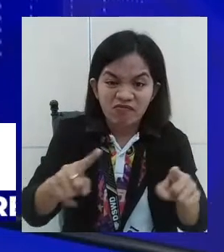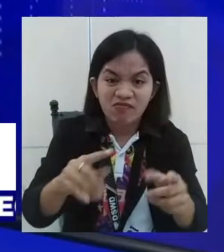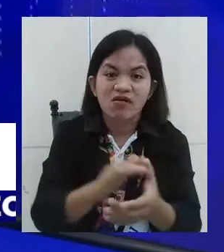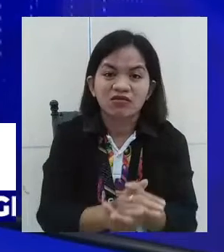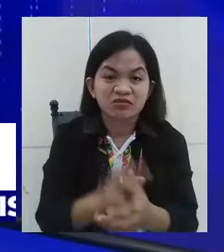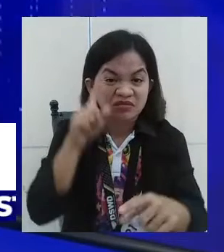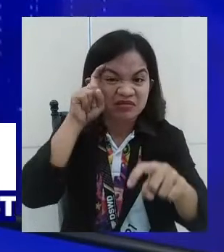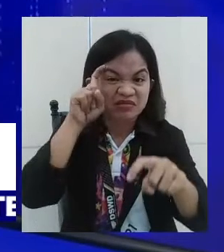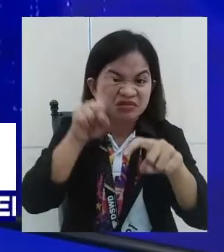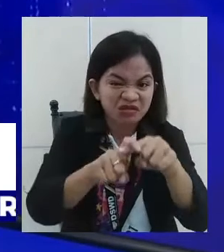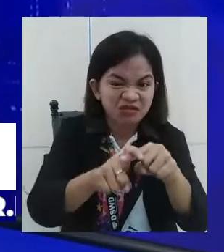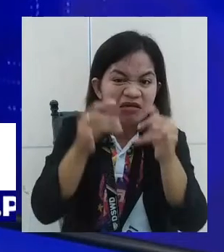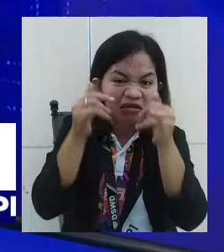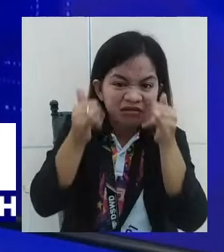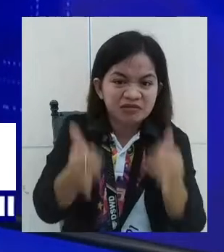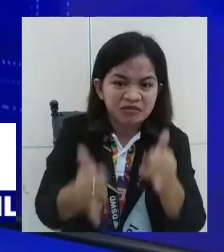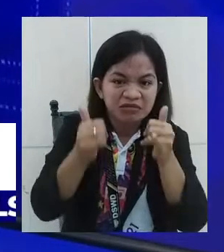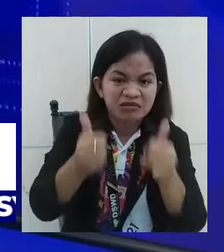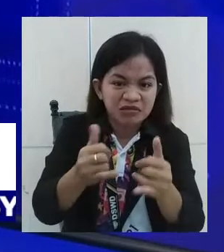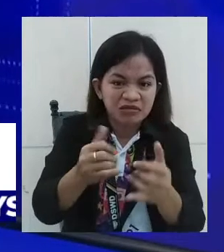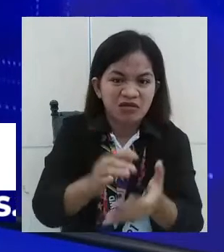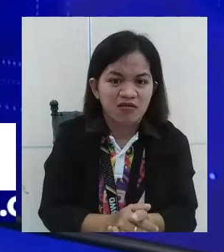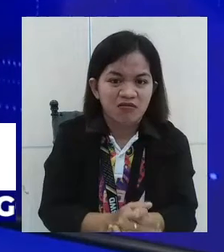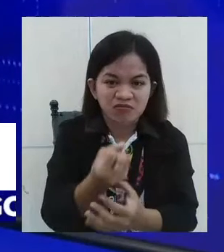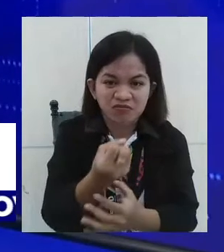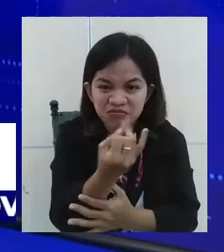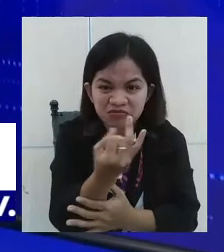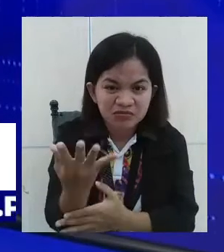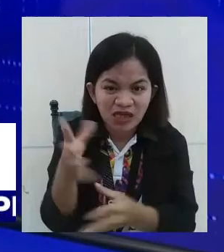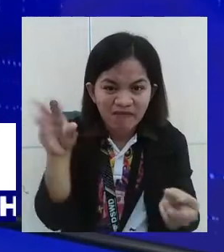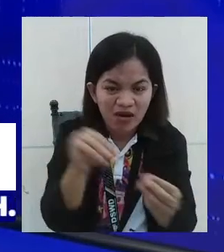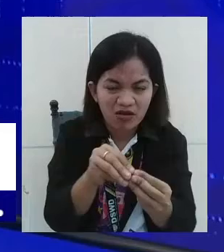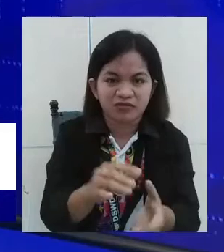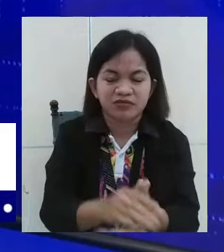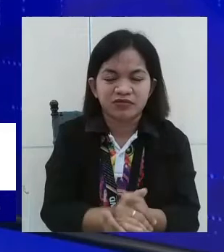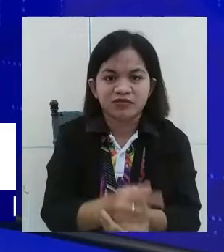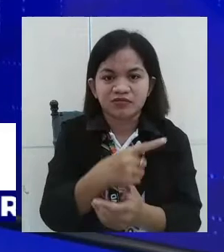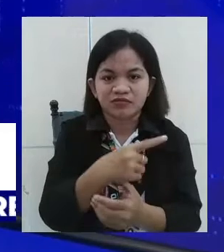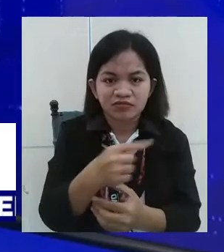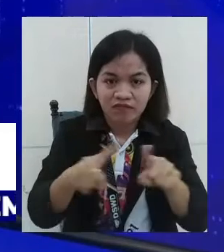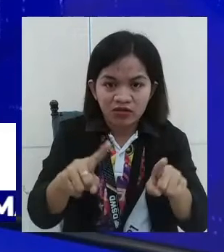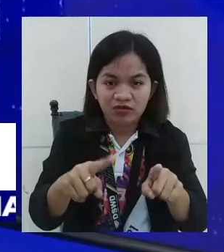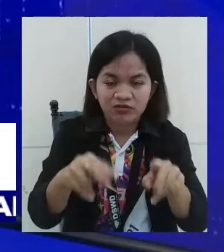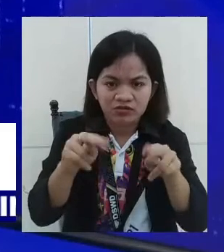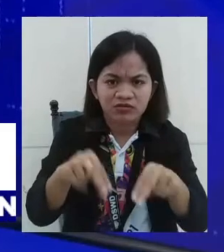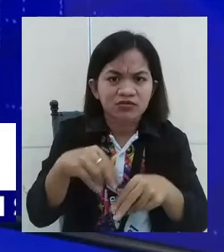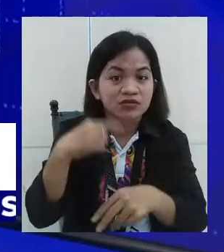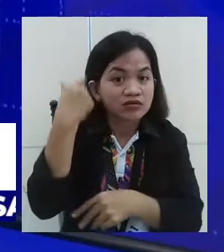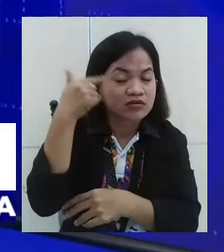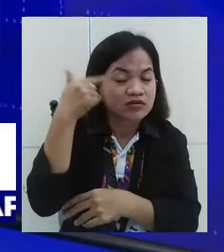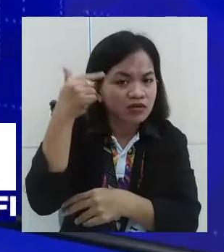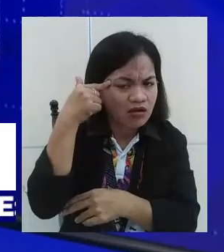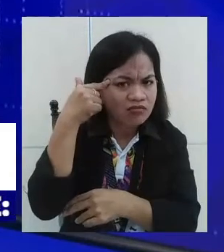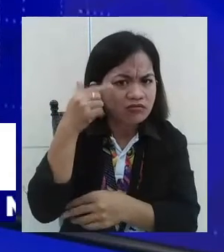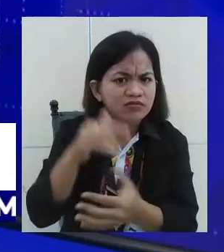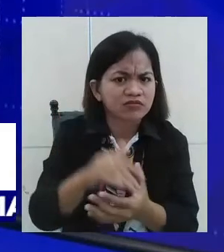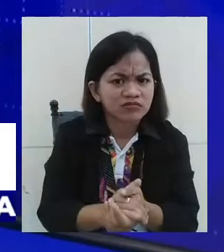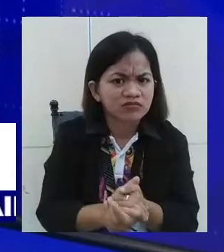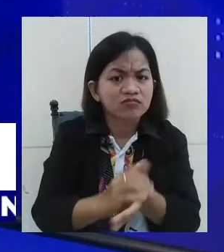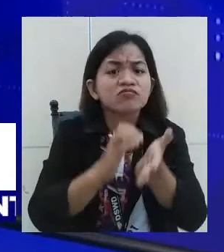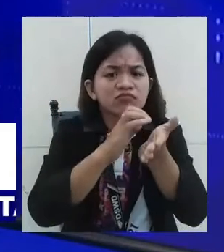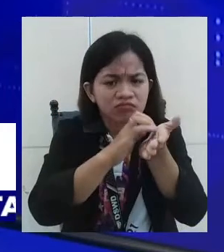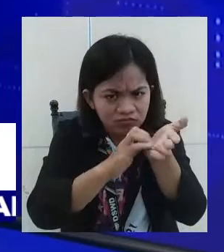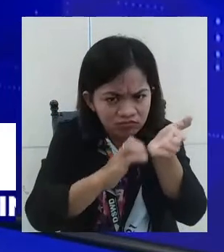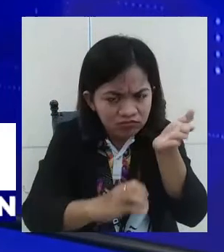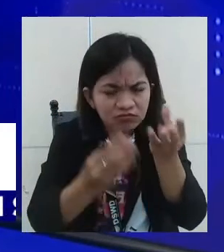mayroon nilabas na kautusan ng ating gobyerno na hanggat maari, medyo bawasan nila yung tamang rate